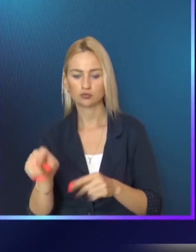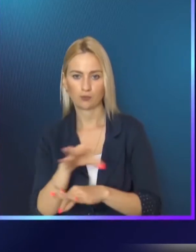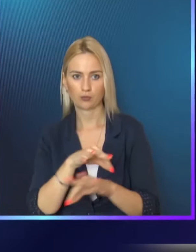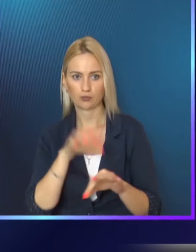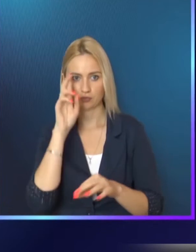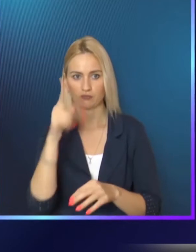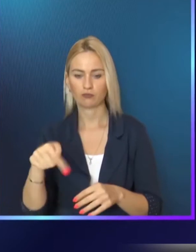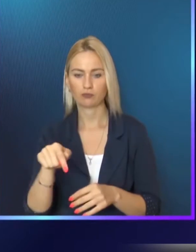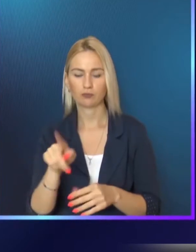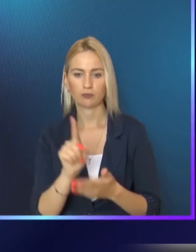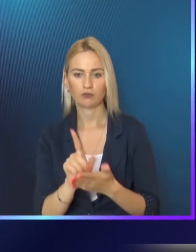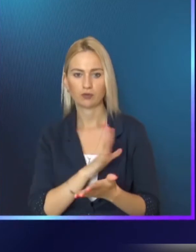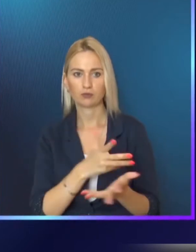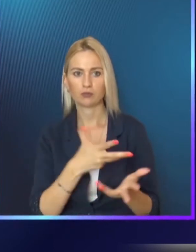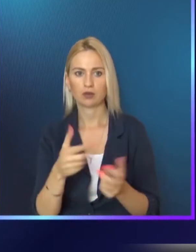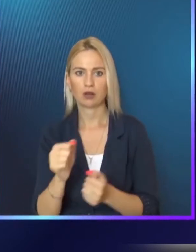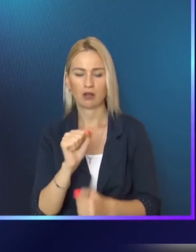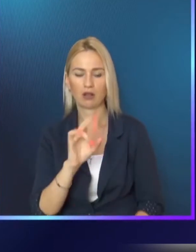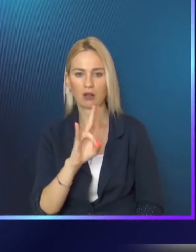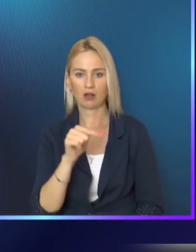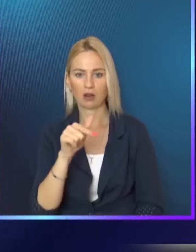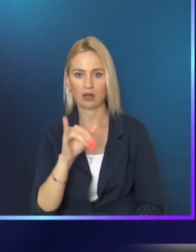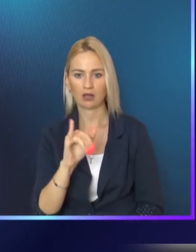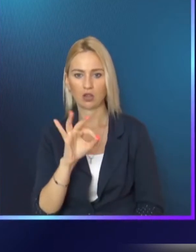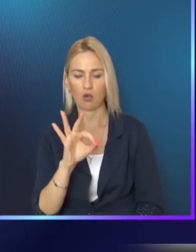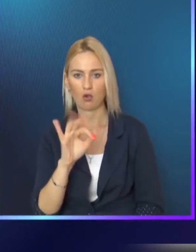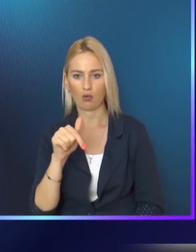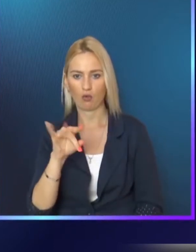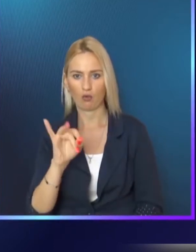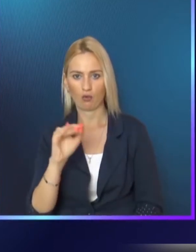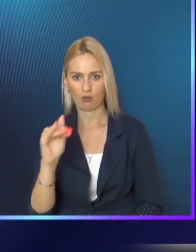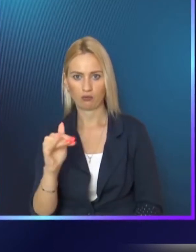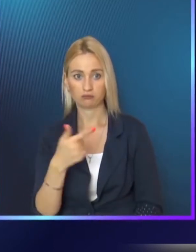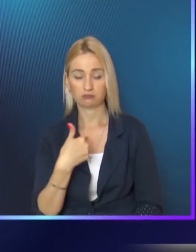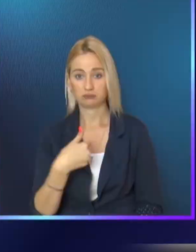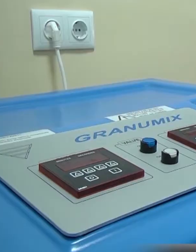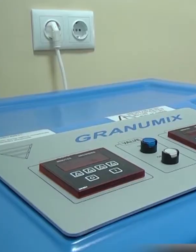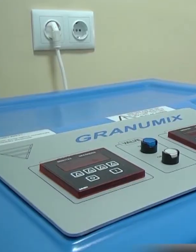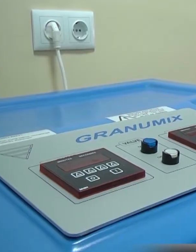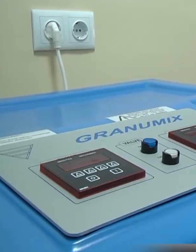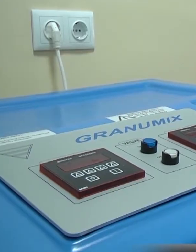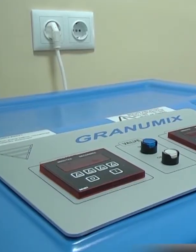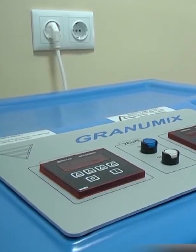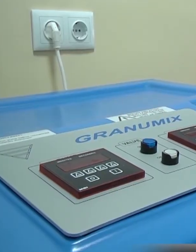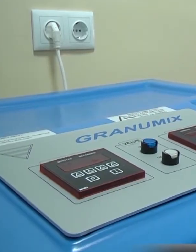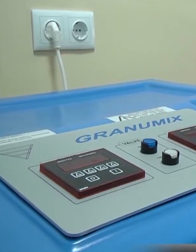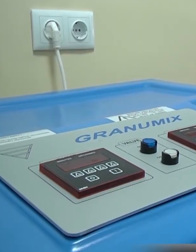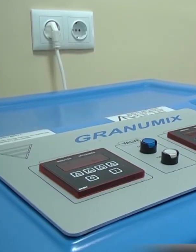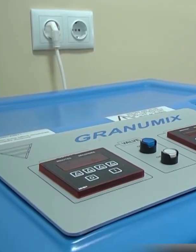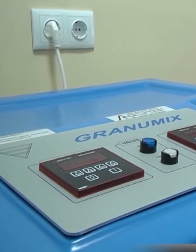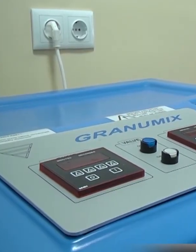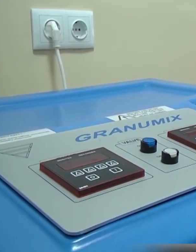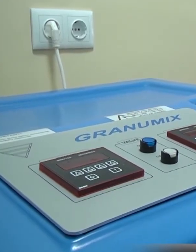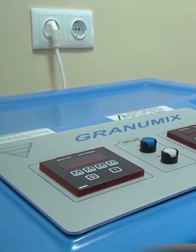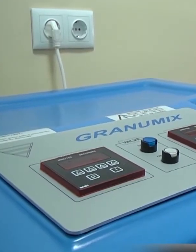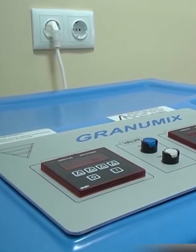ми повинні були отримати ангіограф. Але мені повідомляють, що наш ангіограф поїхав на Шостку. У Сумській облдержадміністрації